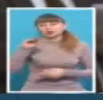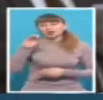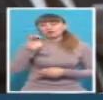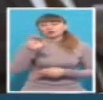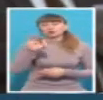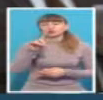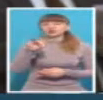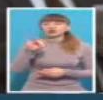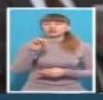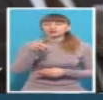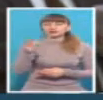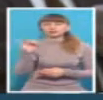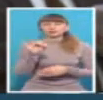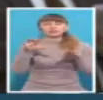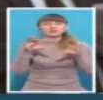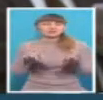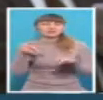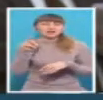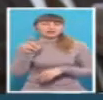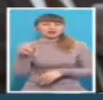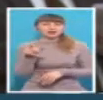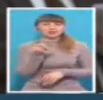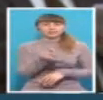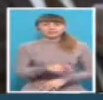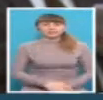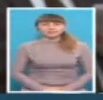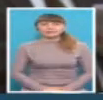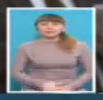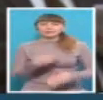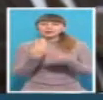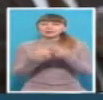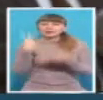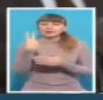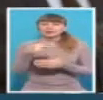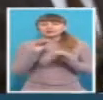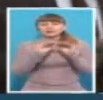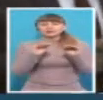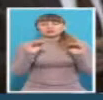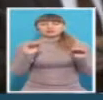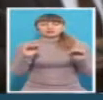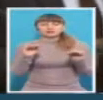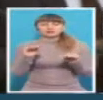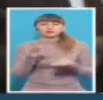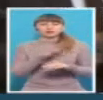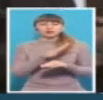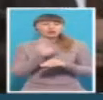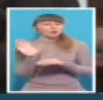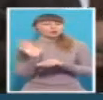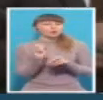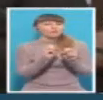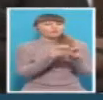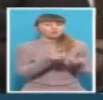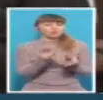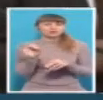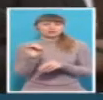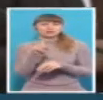қылмыс жасаған үшін 25 адам партия қатарына шеттетілді. Елбасының жолдауын орындау нұротандықтарға үлкен міндет жүктейді.